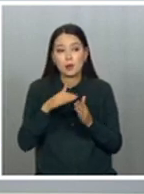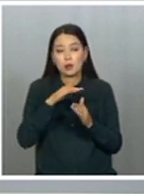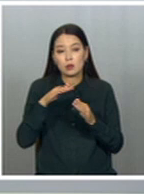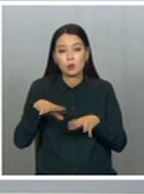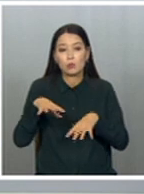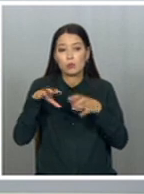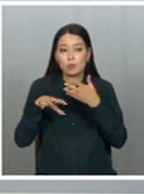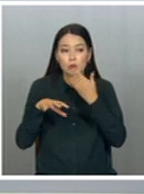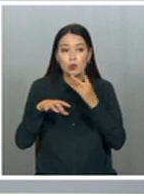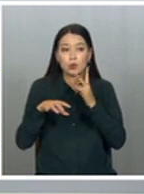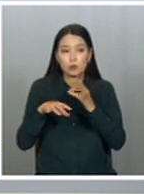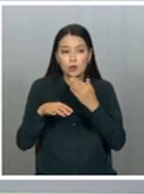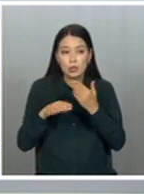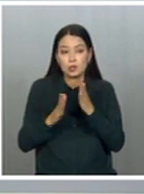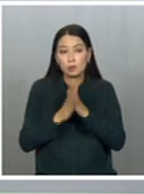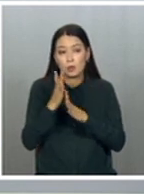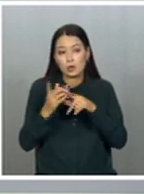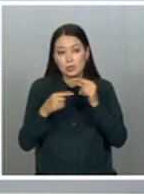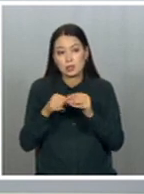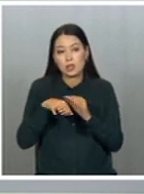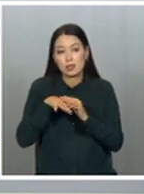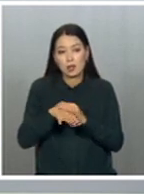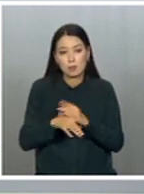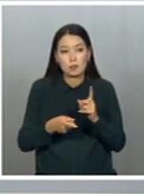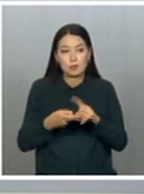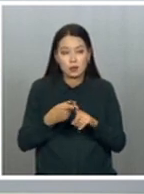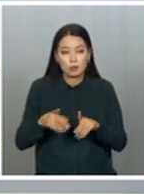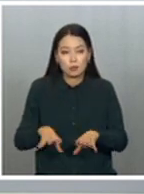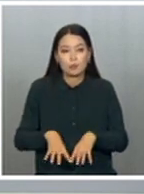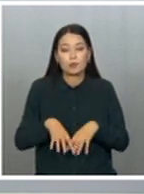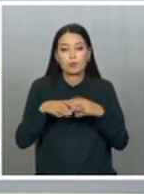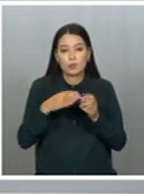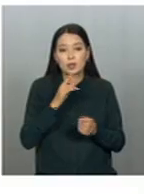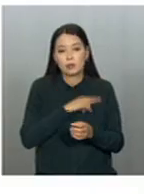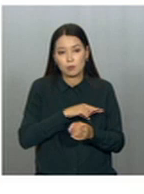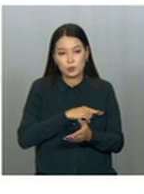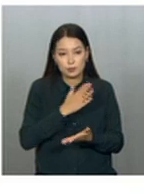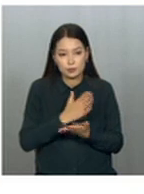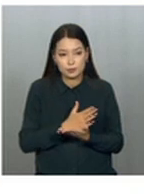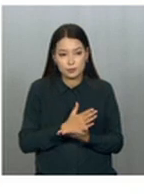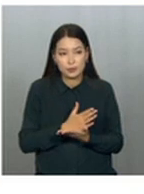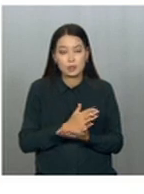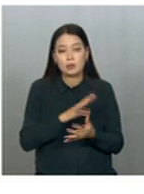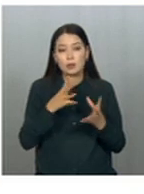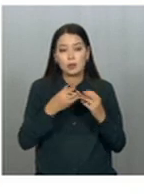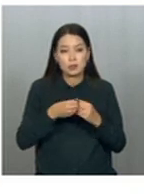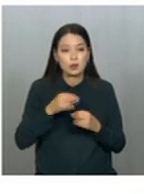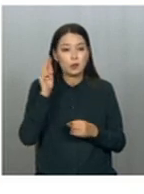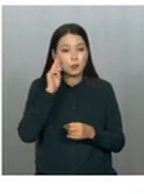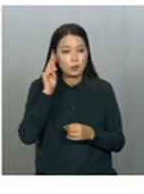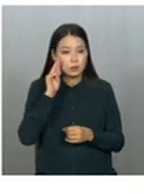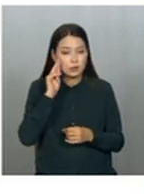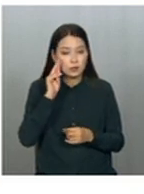жүрген жоқ, бірақ өсімдік тамырының әсерінен өсімдікте транспирация үдерісі жүрді. Осымен сабағымызды